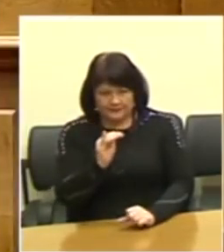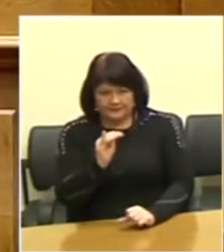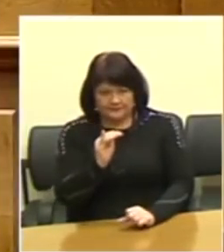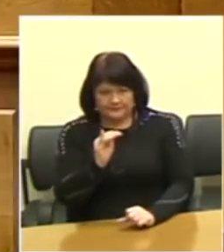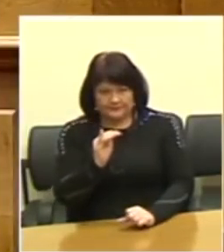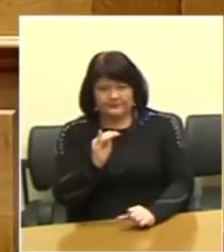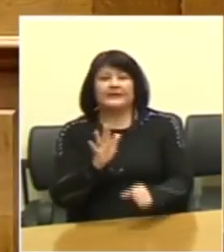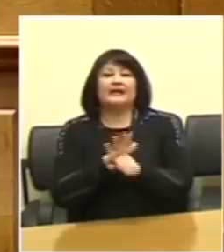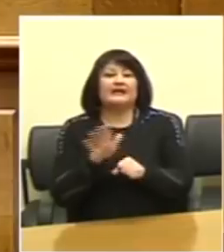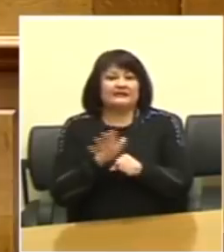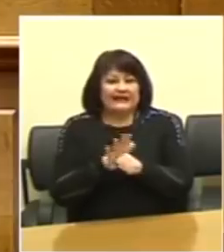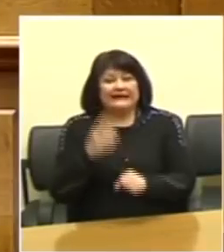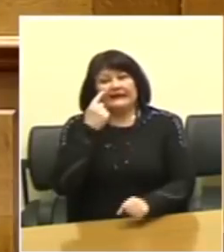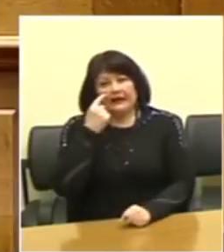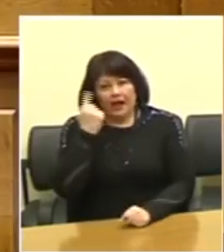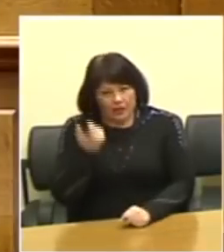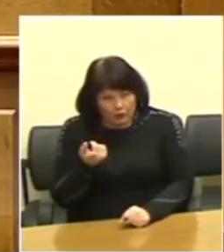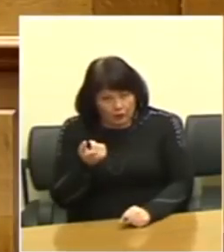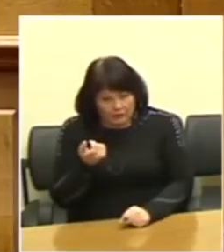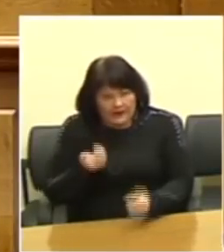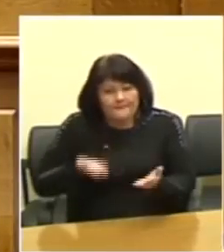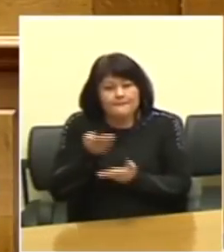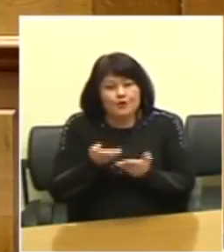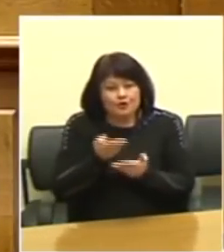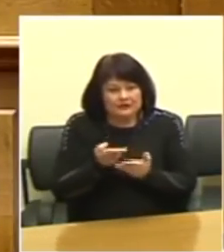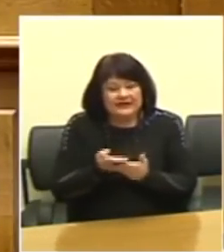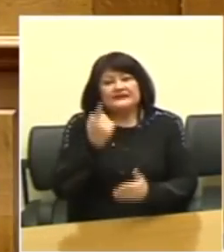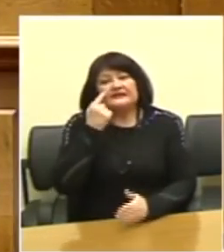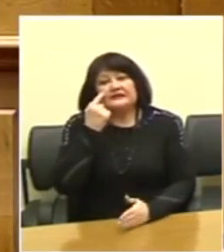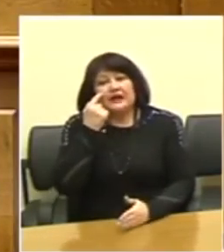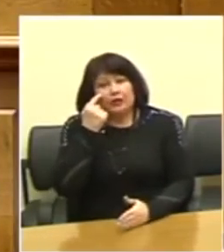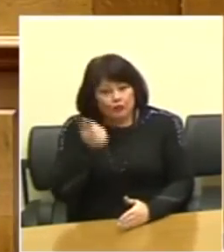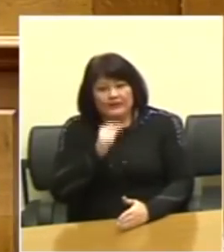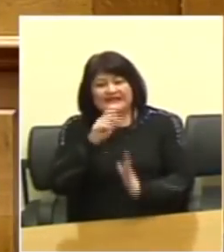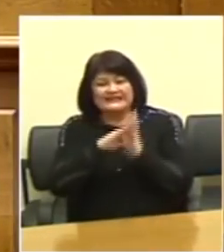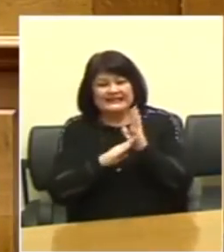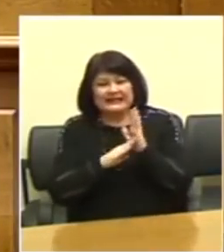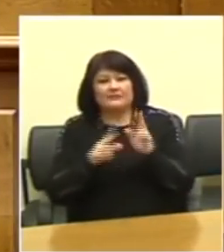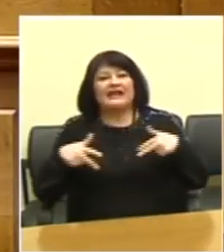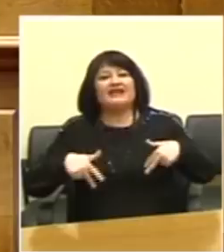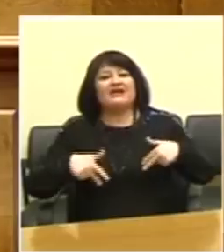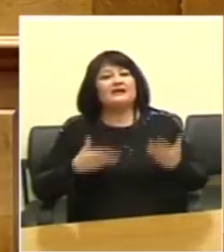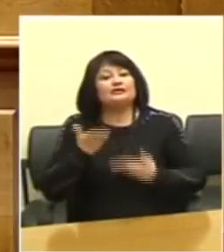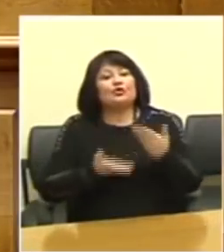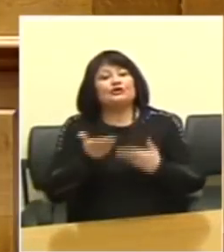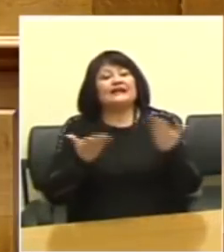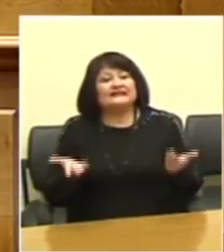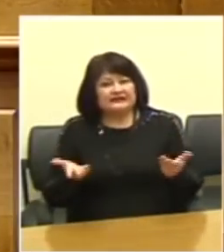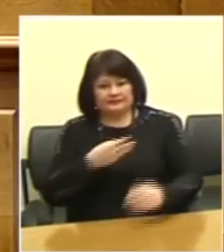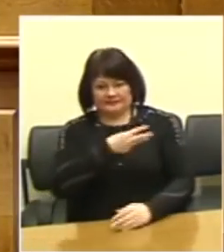αρκεί να παρακολουθήσει τις προτάσεις συνταγματικής αναθεώρησης της κυβέρνησης. Ο